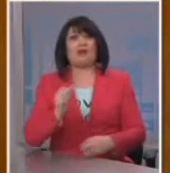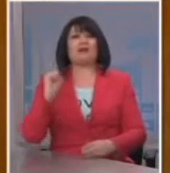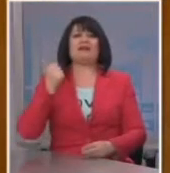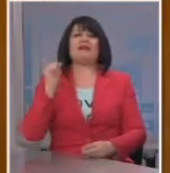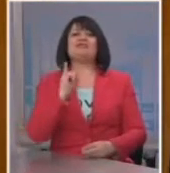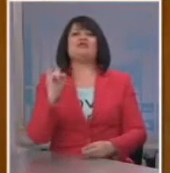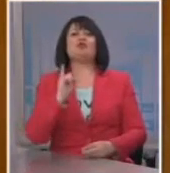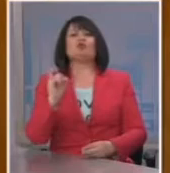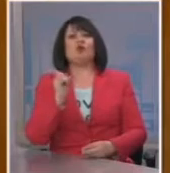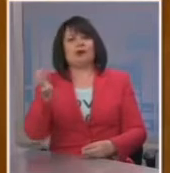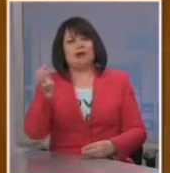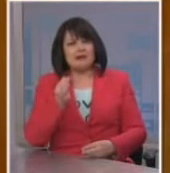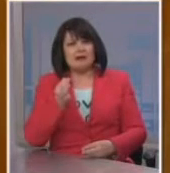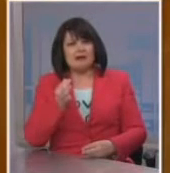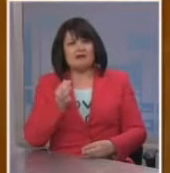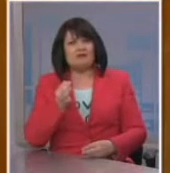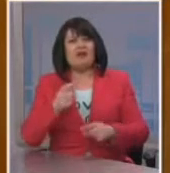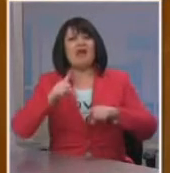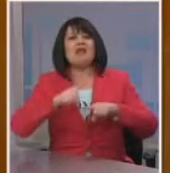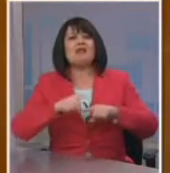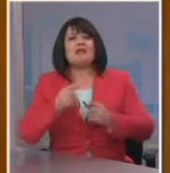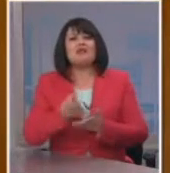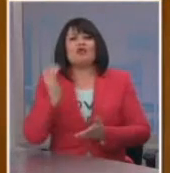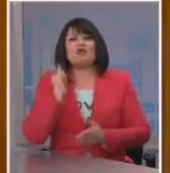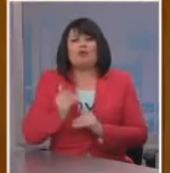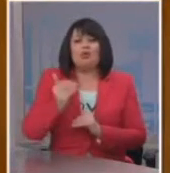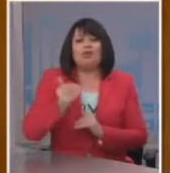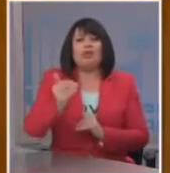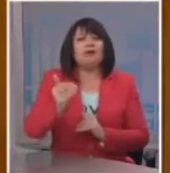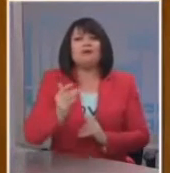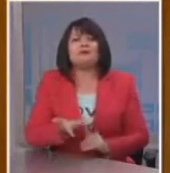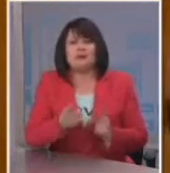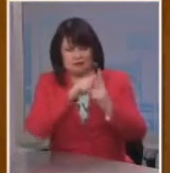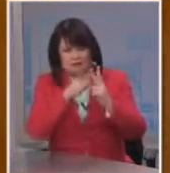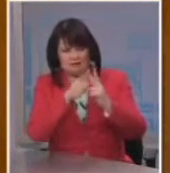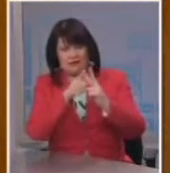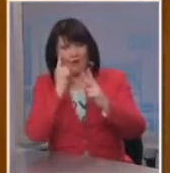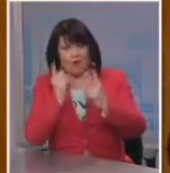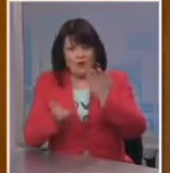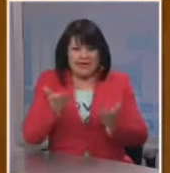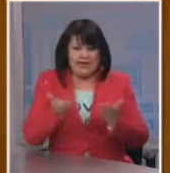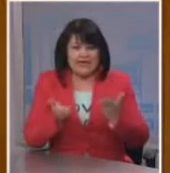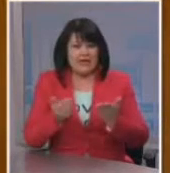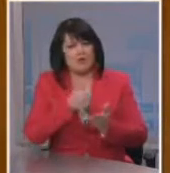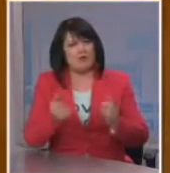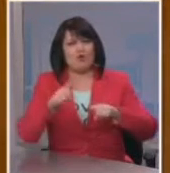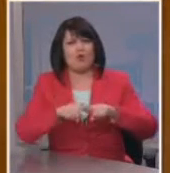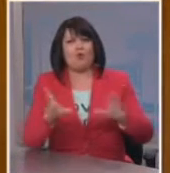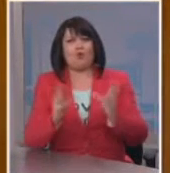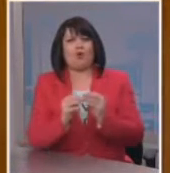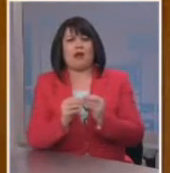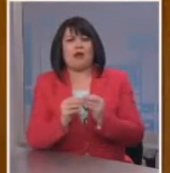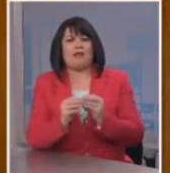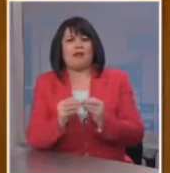λέει ότι πίσω από την καθυστέρηση της ελληνικής αξιολόγησης κρύβεται δύο μεγάλα διλήμματα που δεν αφορούν μόνο την Ελλάδα, μας